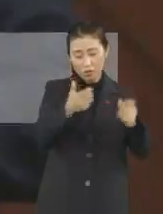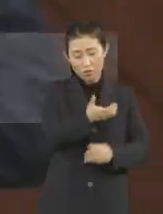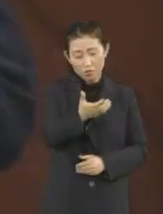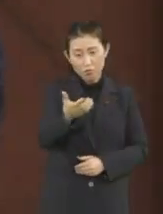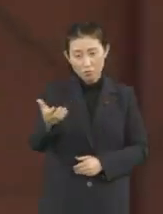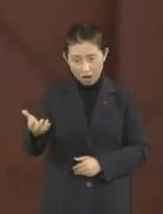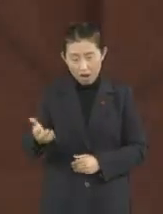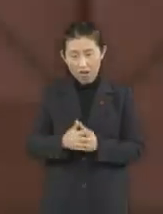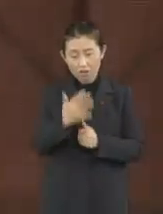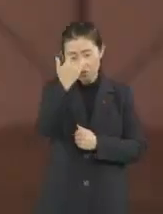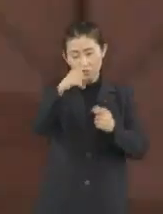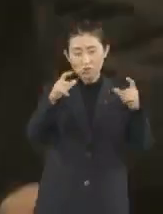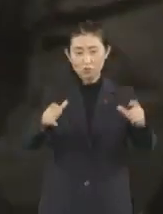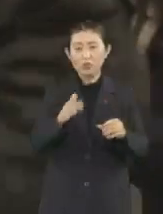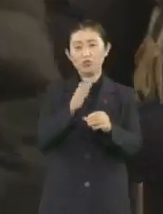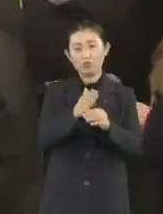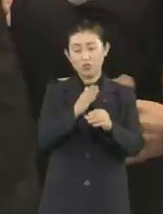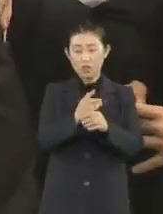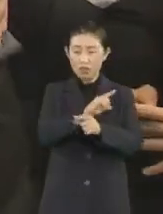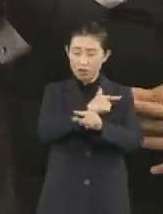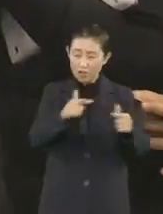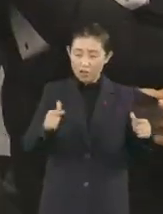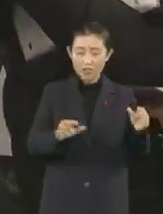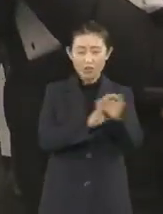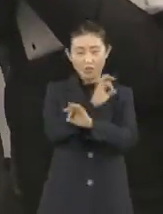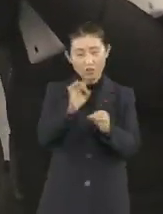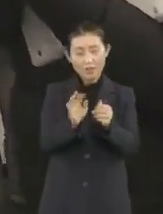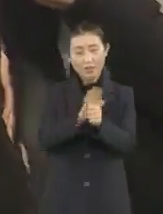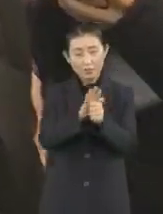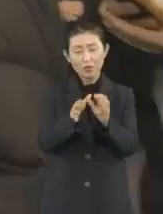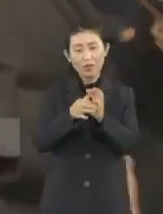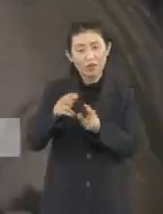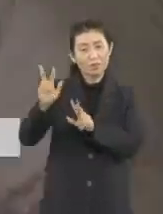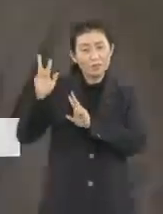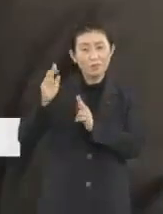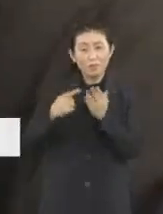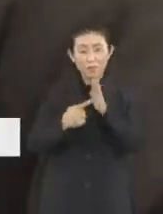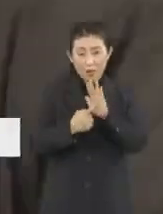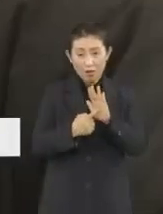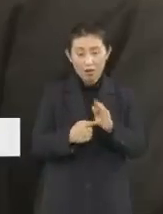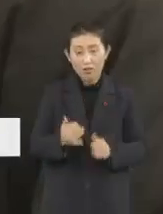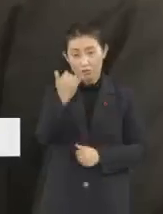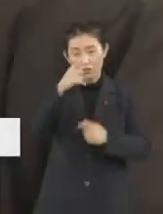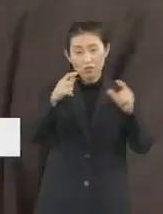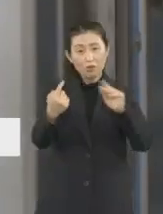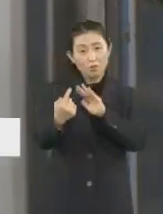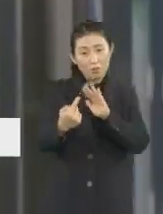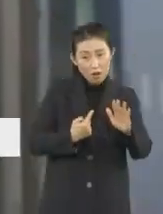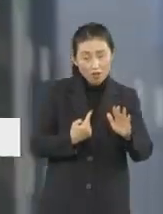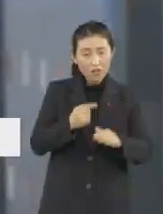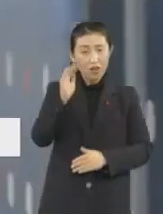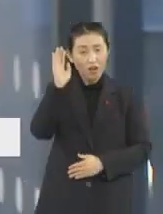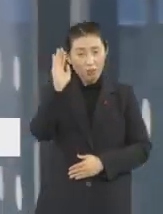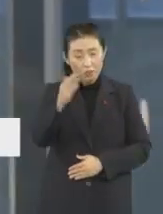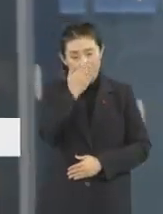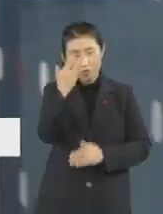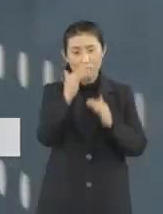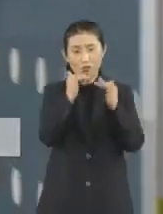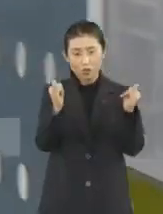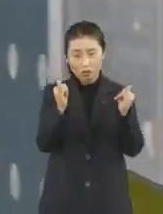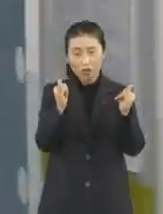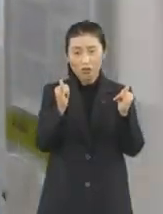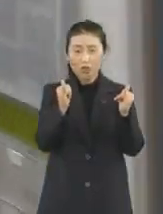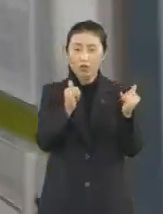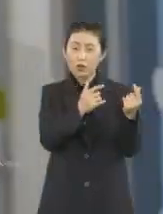이라고 강조하고 사양한 경제분야의 공약을 쏟아 냈습니다 또 이번 충청권 방문이 주원과 미래 청년 이라는